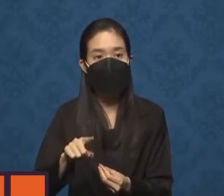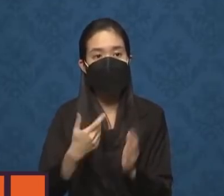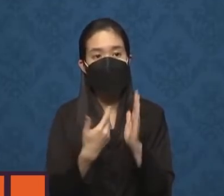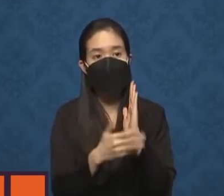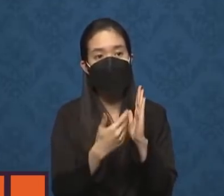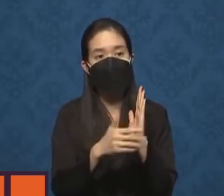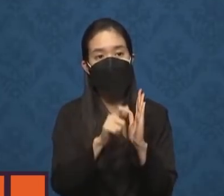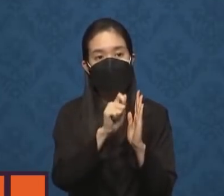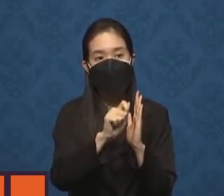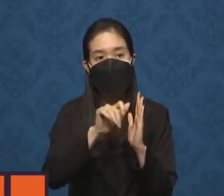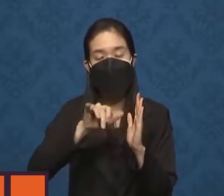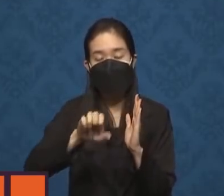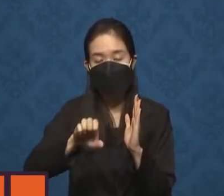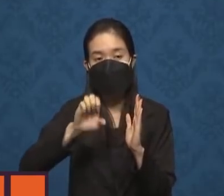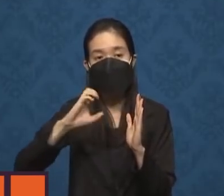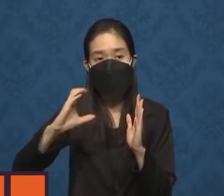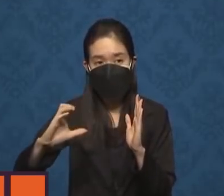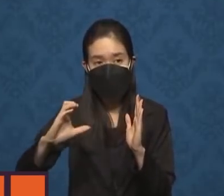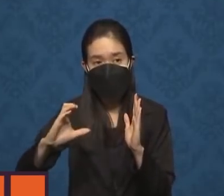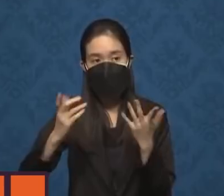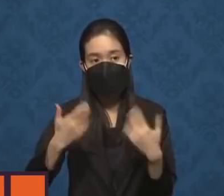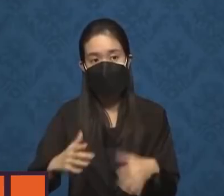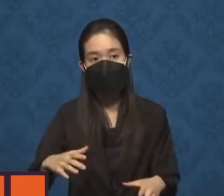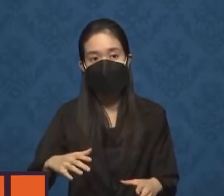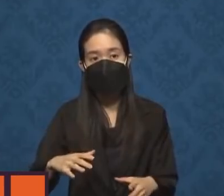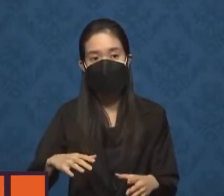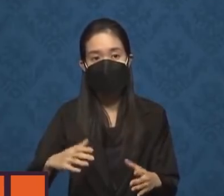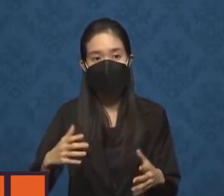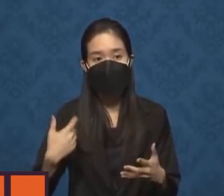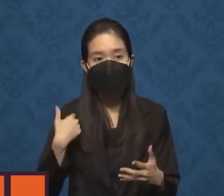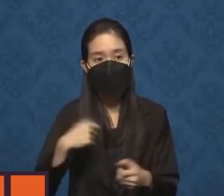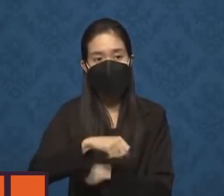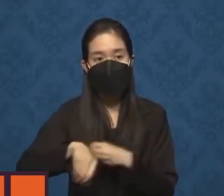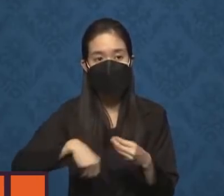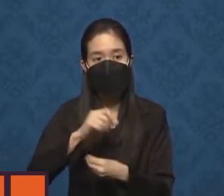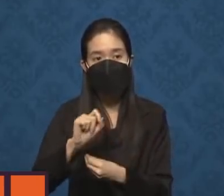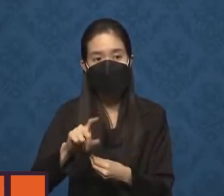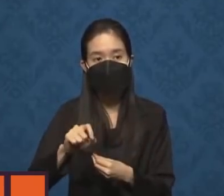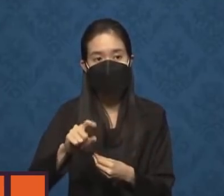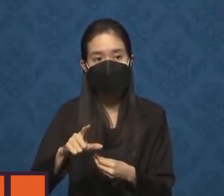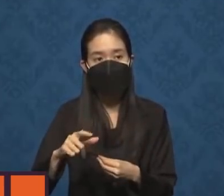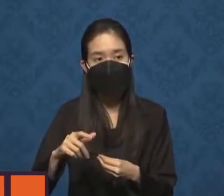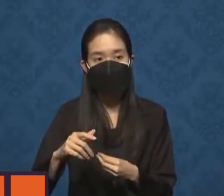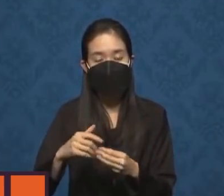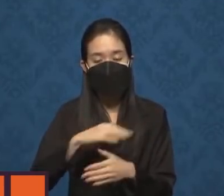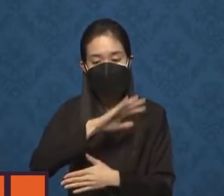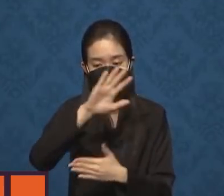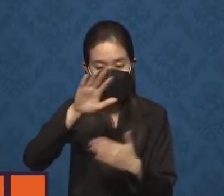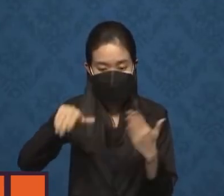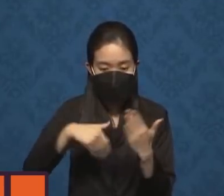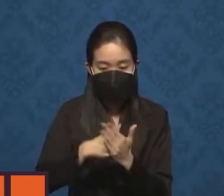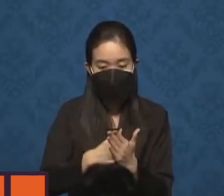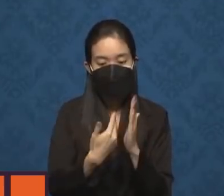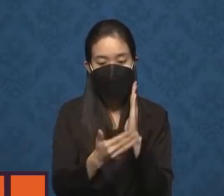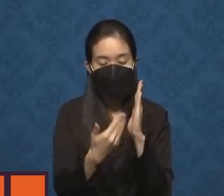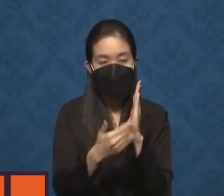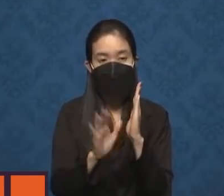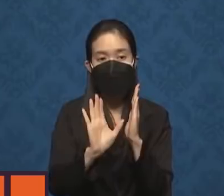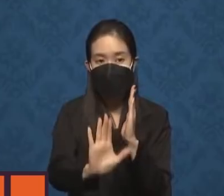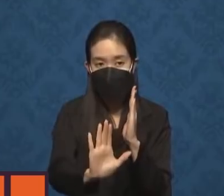c eและเขตเศรษฐกิจพิเศษทั่วประเทศนับเป็นเวลา 5ปีอย่างความเจ็บปวดของคนภาคตะวันออก